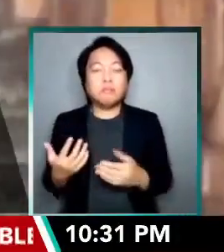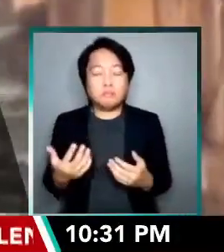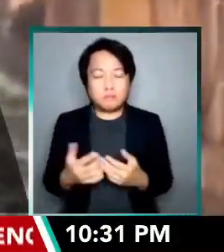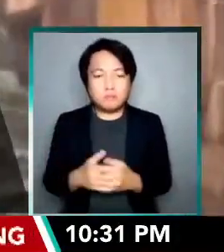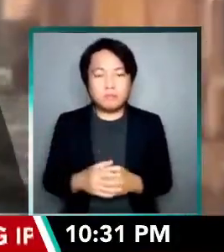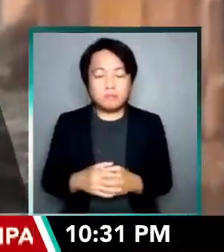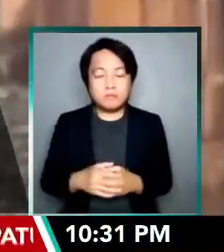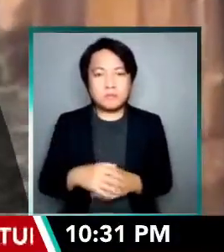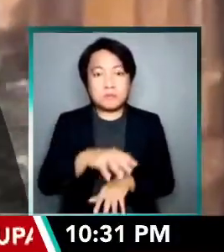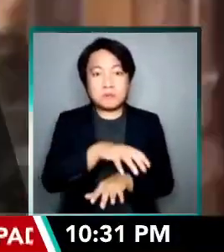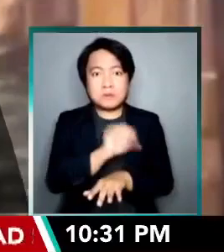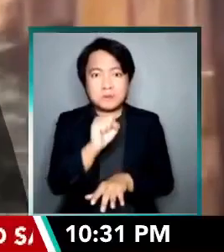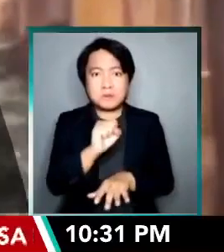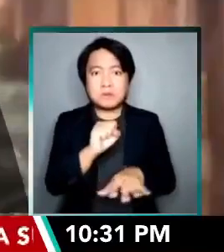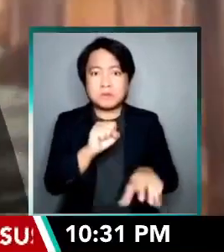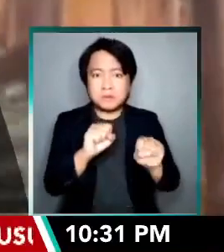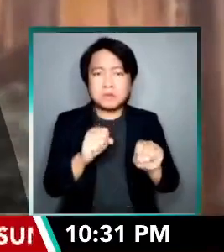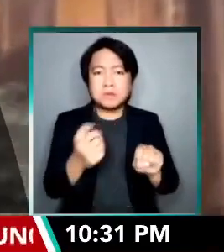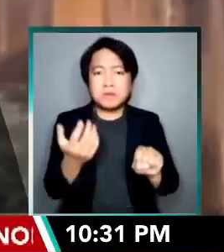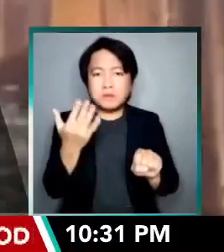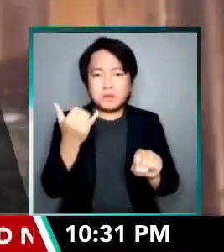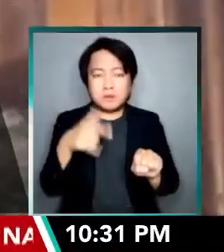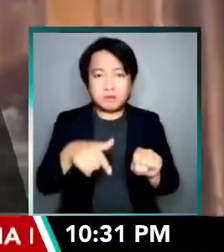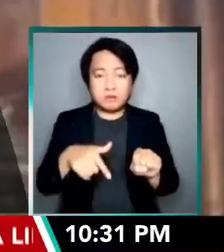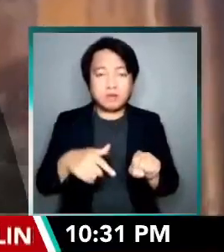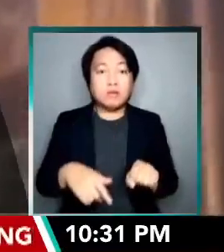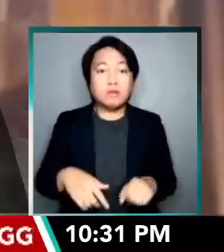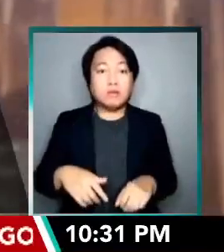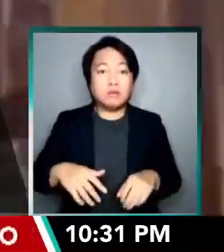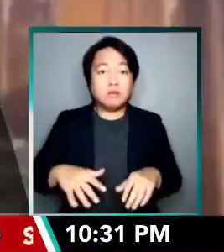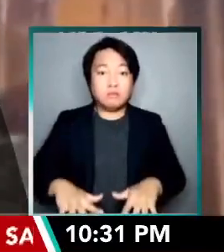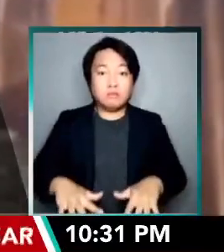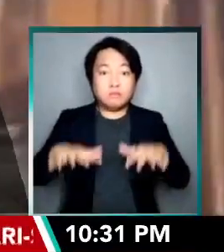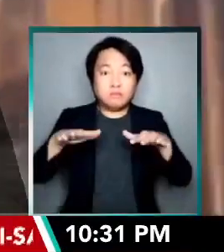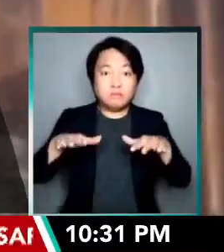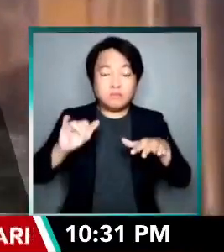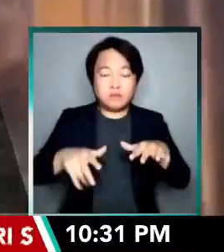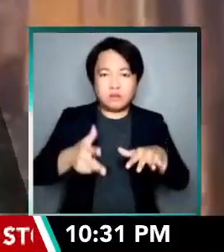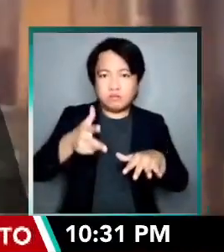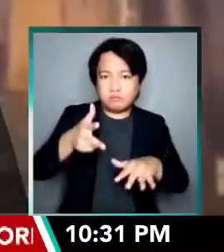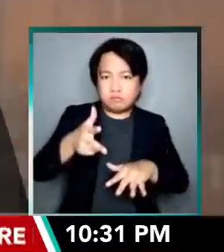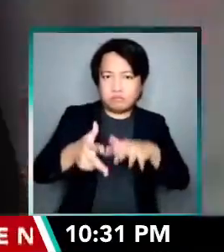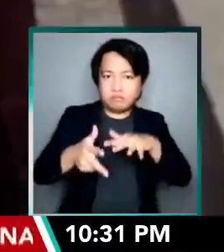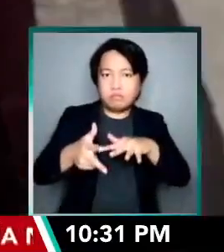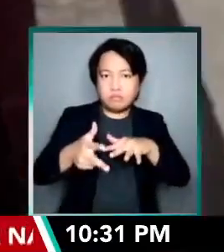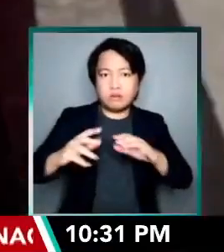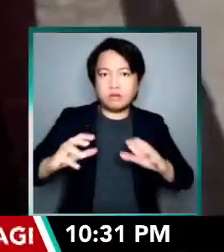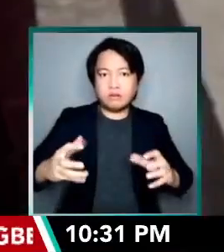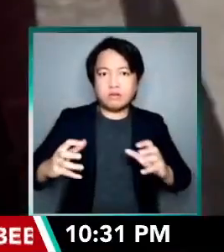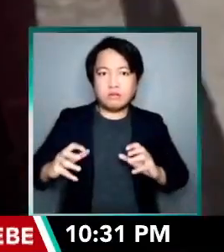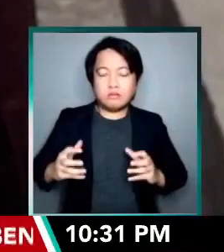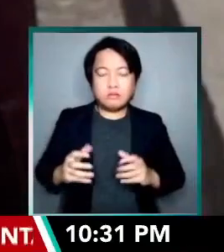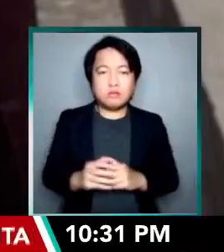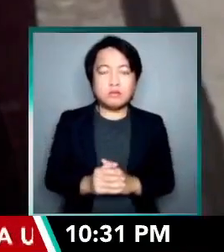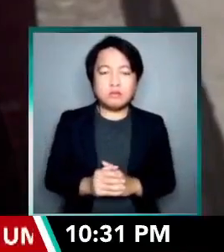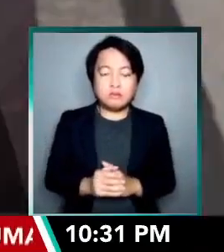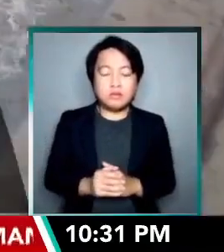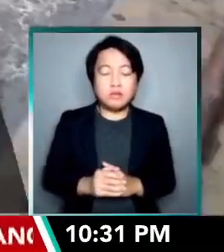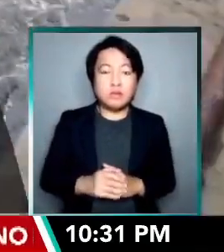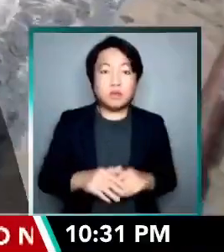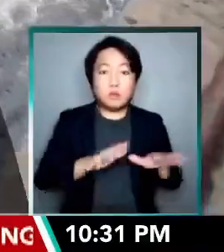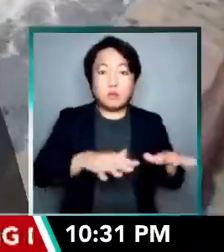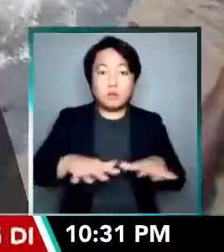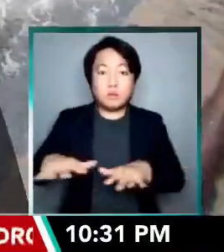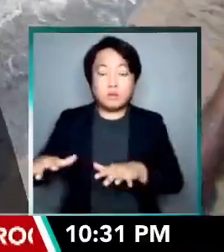halos tampas gulong na nito ang taas ng baha. Tumasa rin ang level ng tubig sa ilog sa Sergeant Rivera Street. Nagpakawala naman